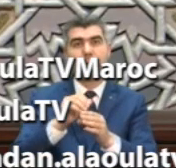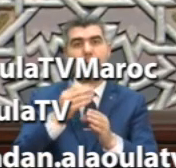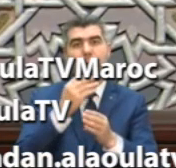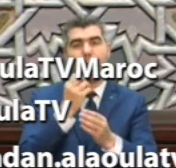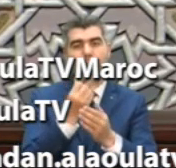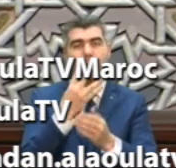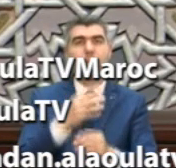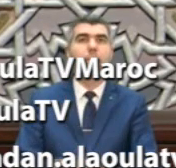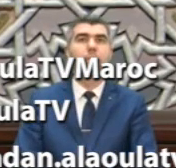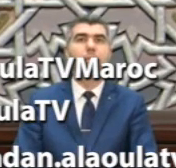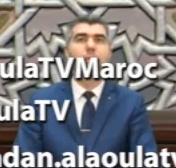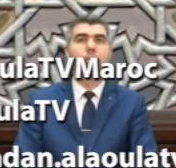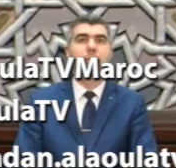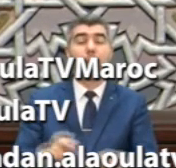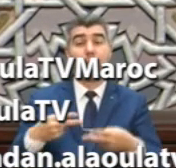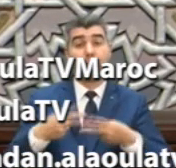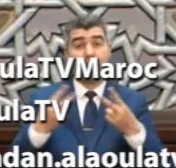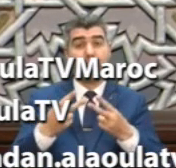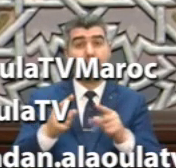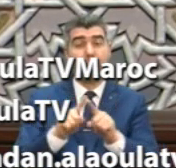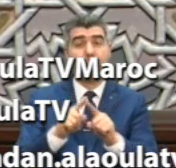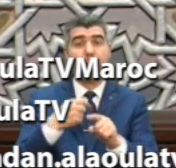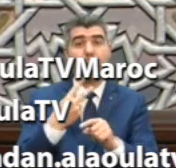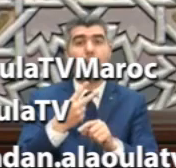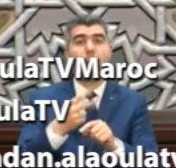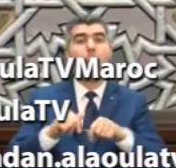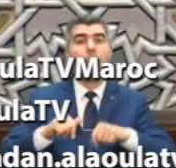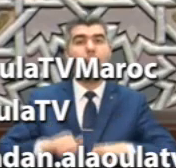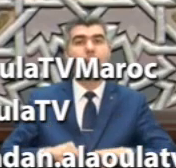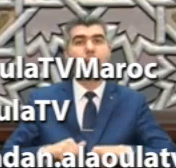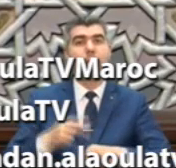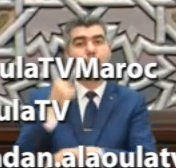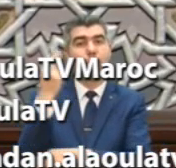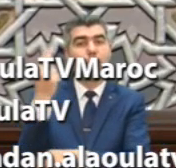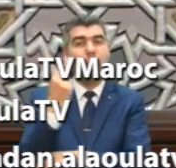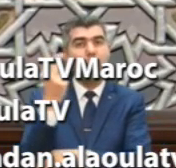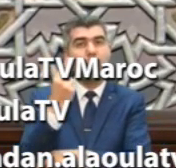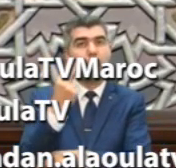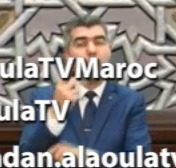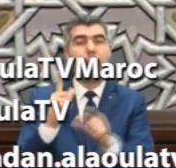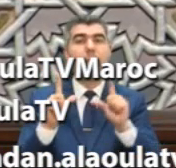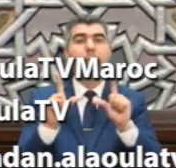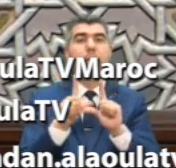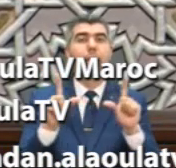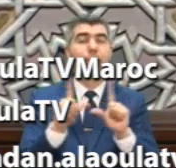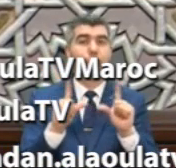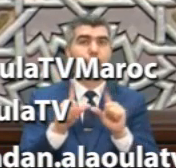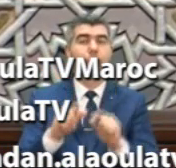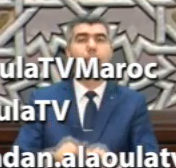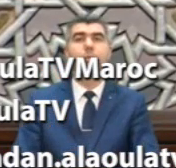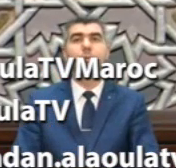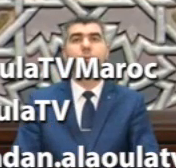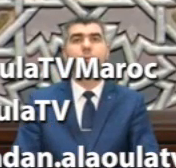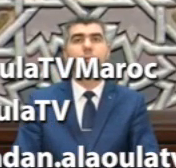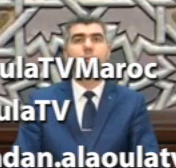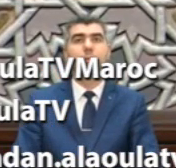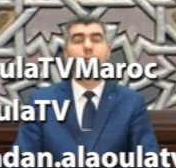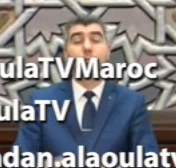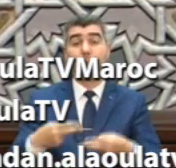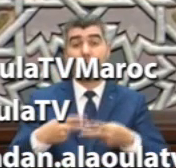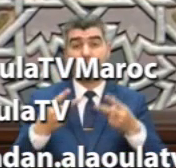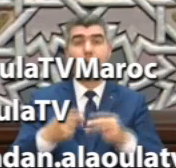الاشتراكي حول تصريح السيد كاتب الدولة المكلف بالتعليم العالي في برنامج تلفزي المثير